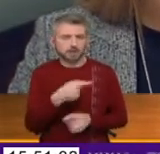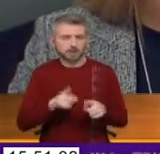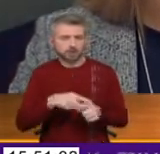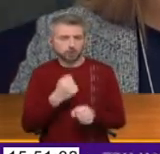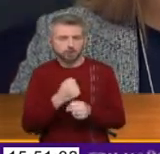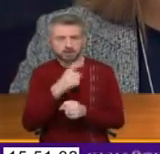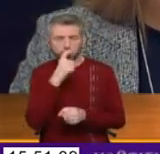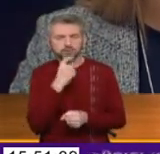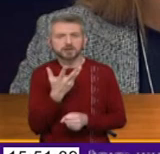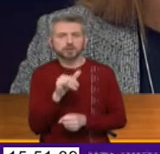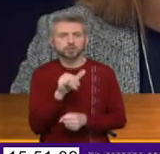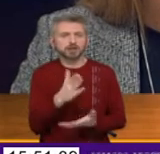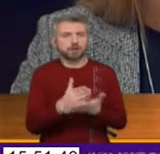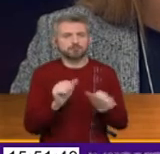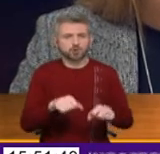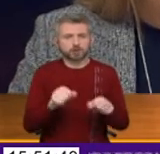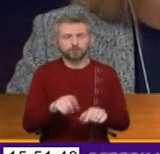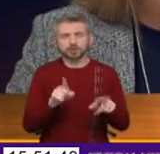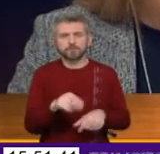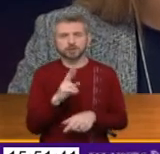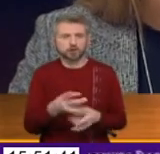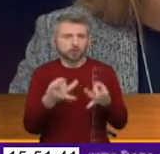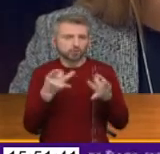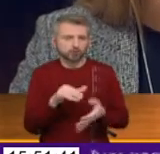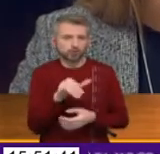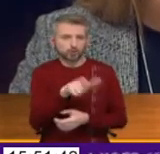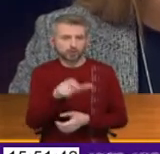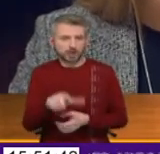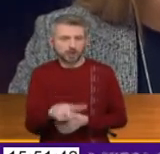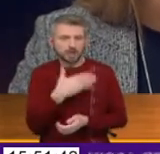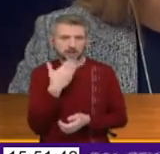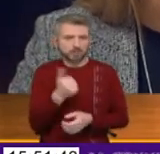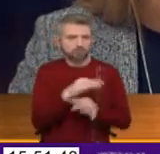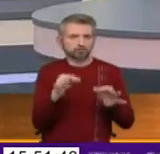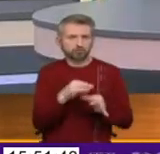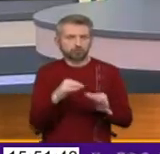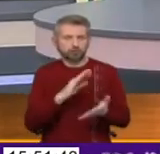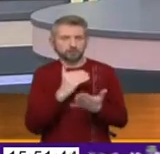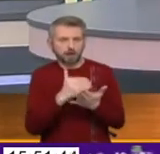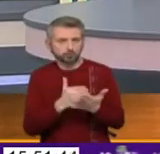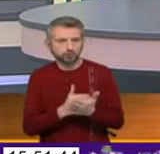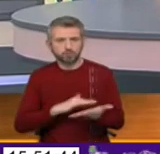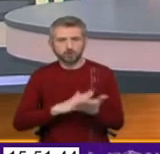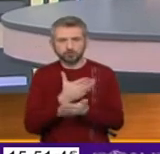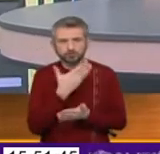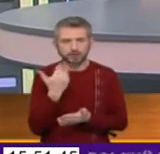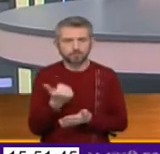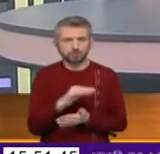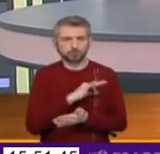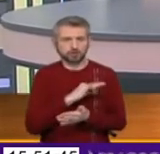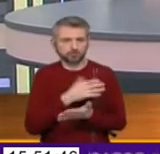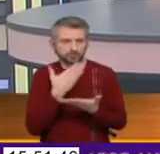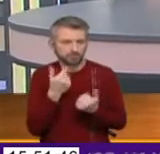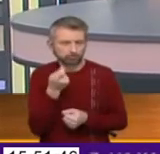і не розуміють, скільки в них є можливостей, навіть як просто у людей, угу. не маючи жодного статусу, ні політичного, ні юридичного,